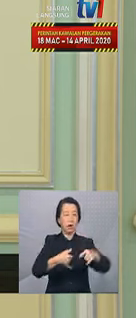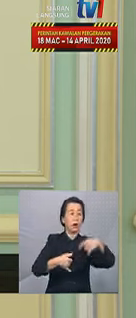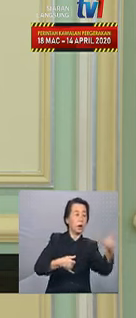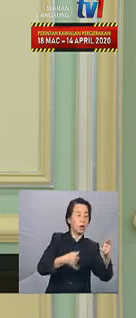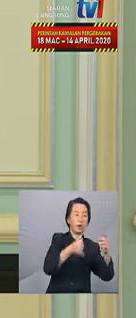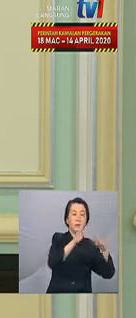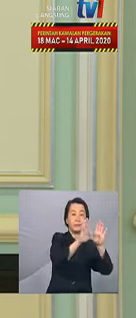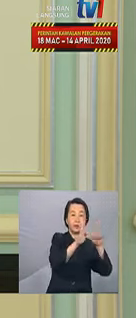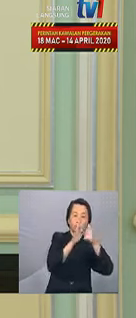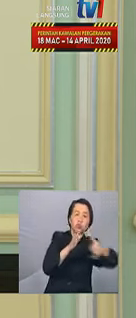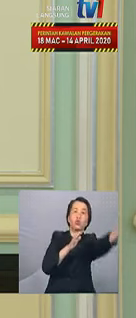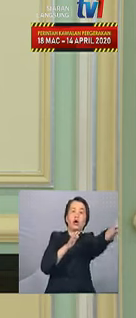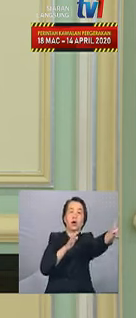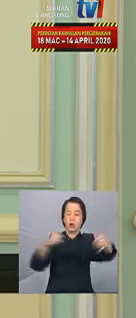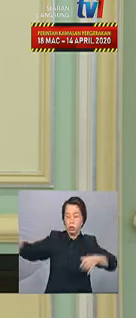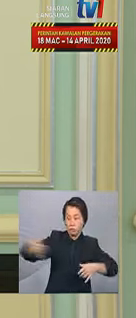berebut-rebut masuk dan keluar. Dan